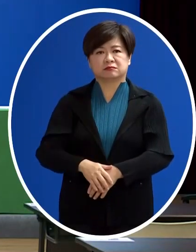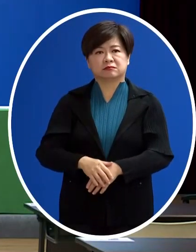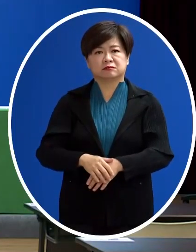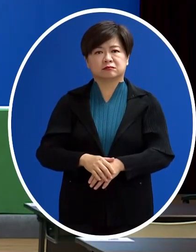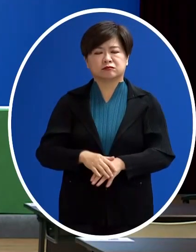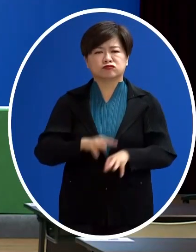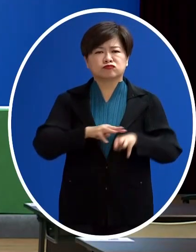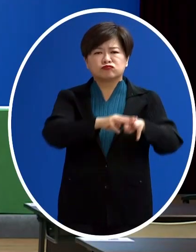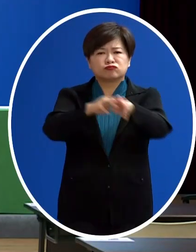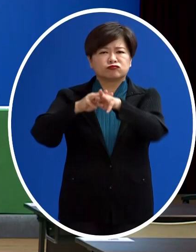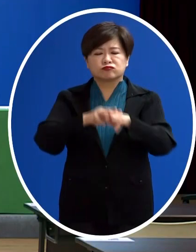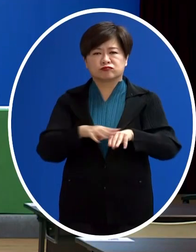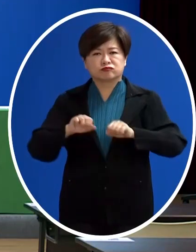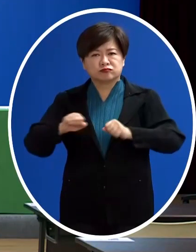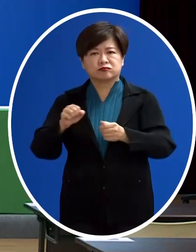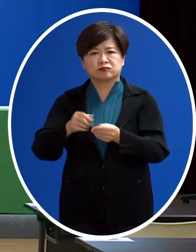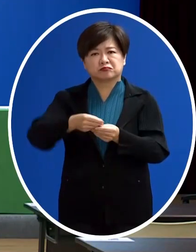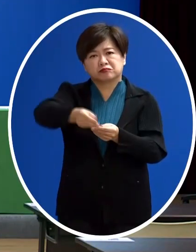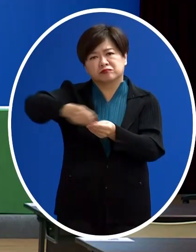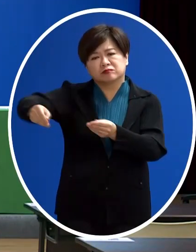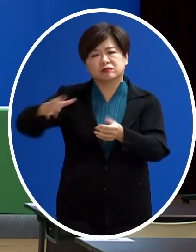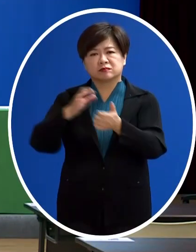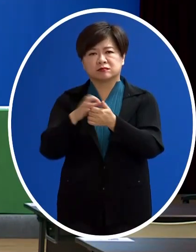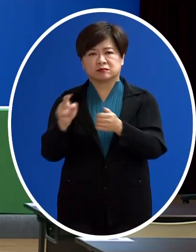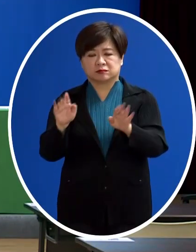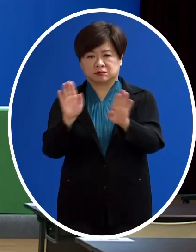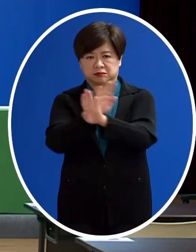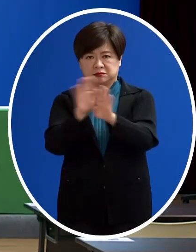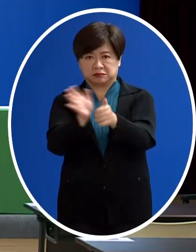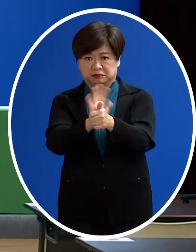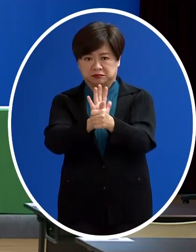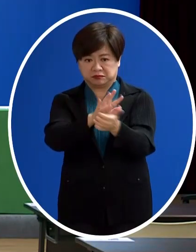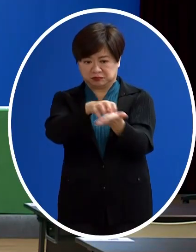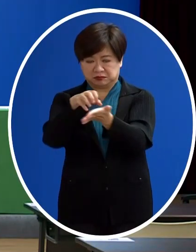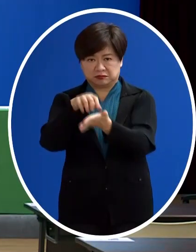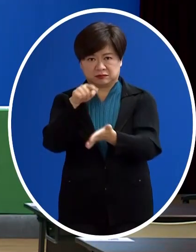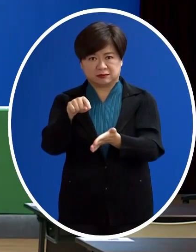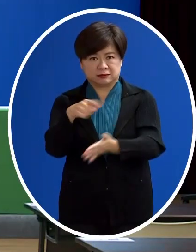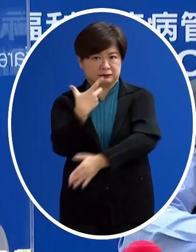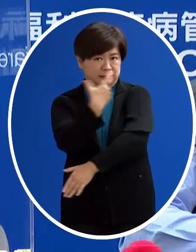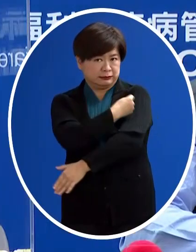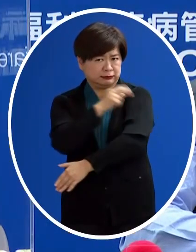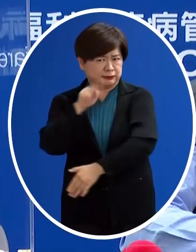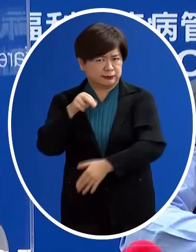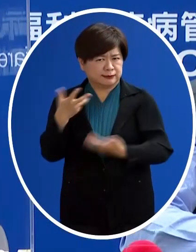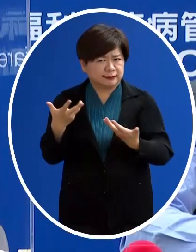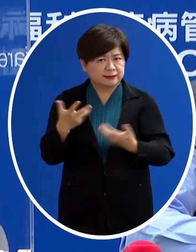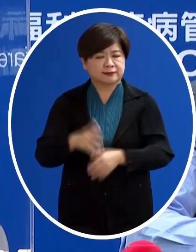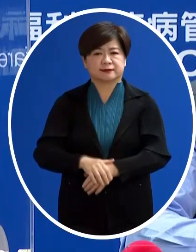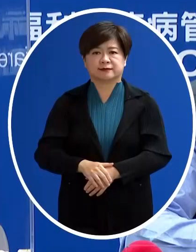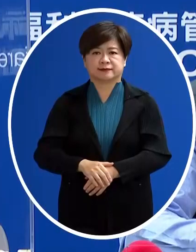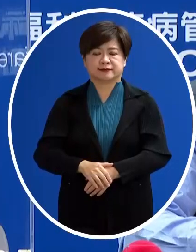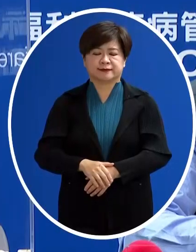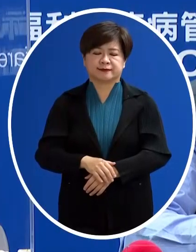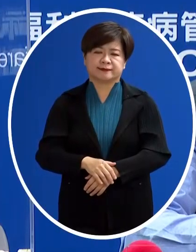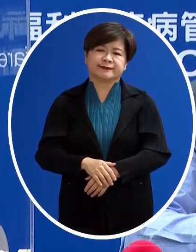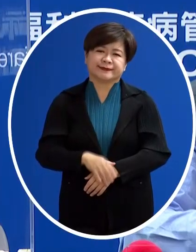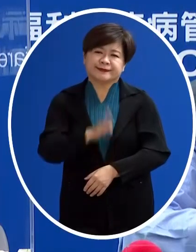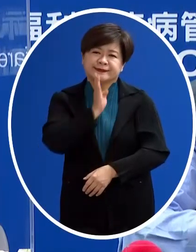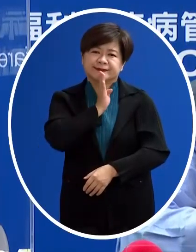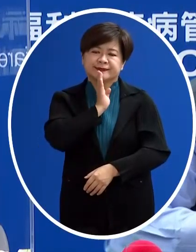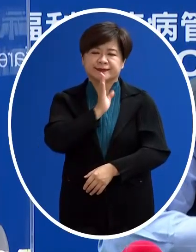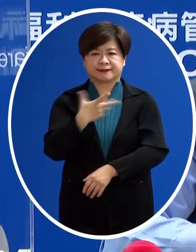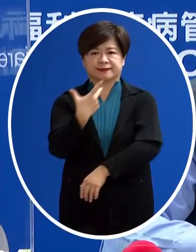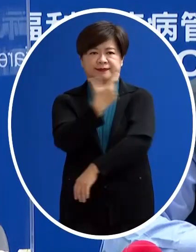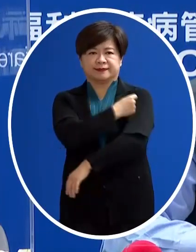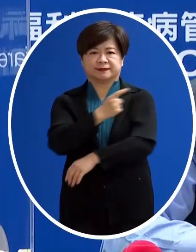是窗口人员有没有机会打得到疫苗吗？谢谢。 好，那当然哈，确实是大家疫